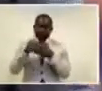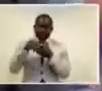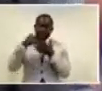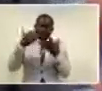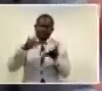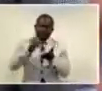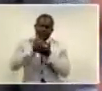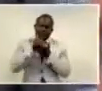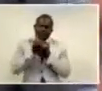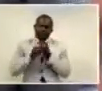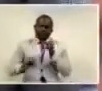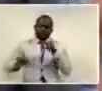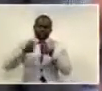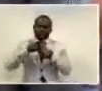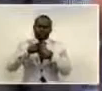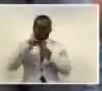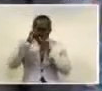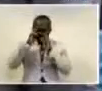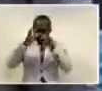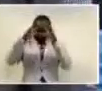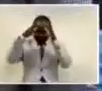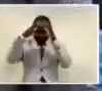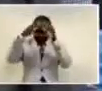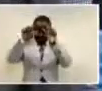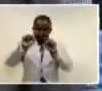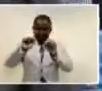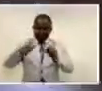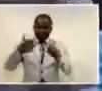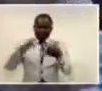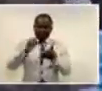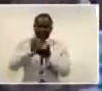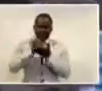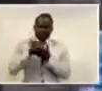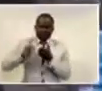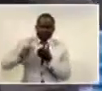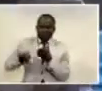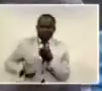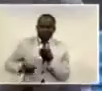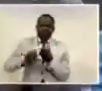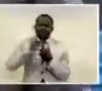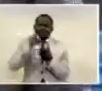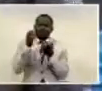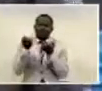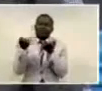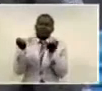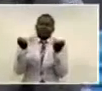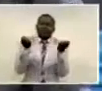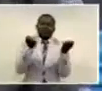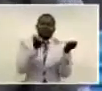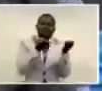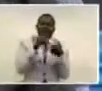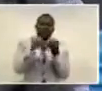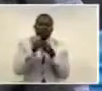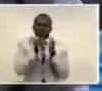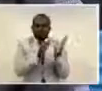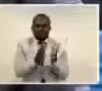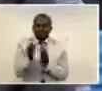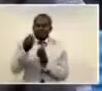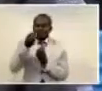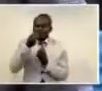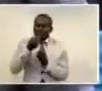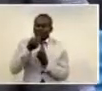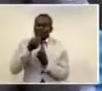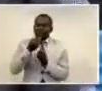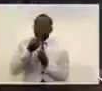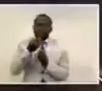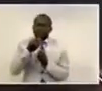bingejeje icya mbere Nyakubahwa Perezida wa Repubulika bingejejeho ubu ndi umugore nanjye utakibasha gusaba umugabo nanjye ntegura ifunguro umugabo akajya